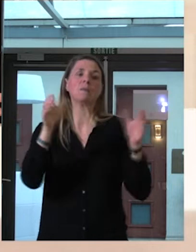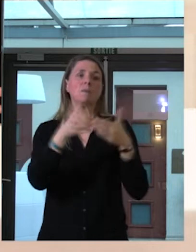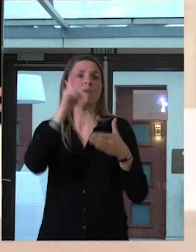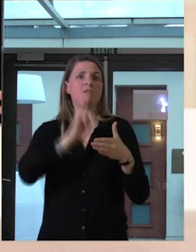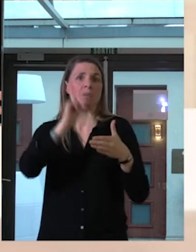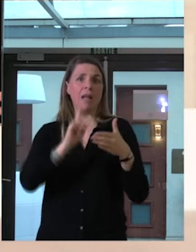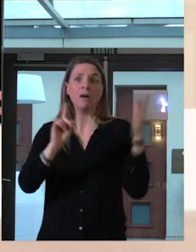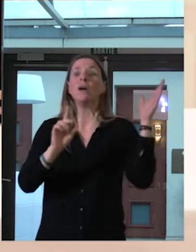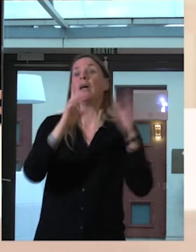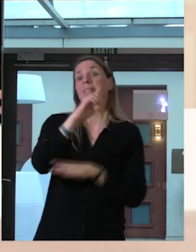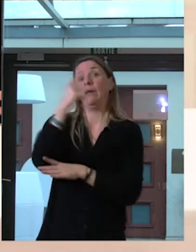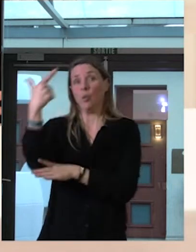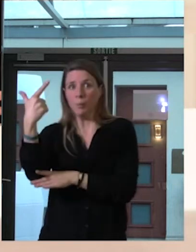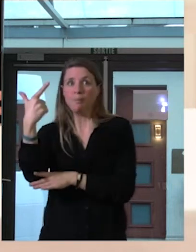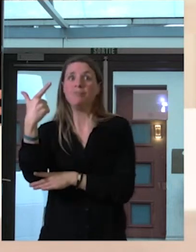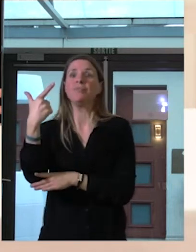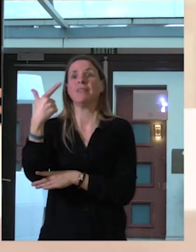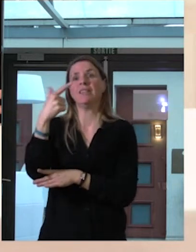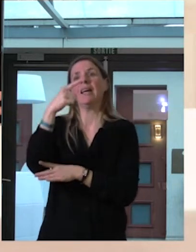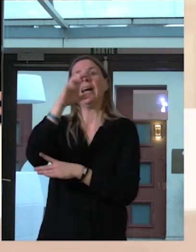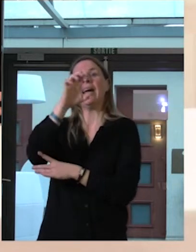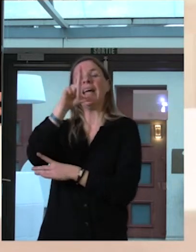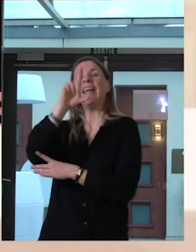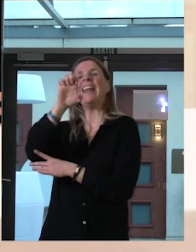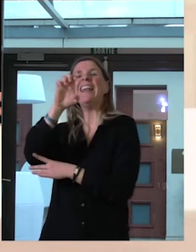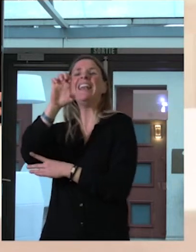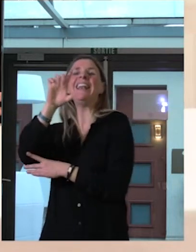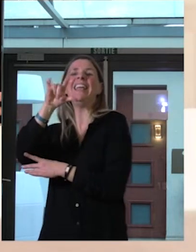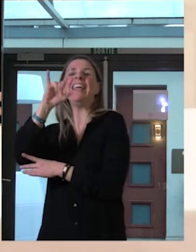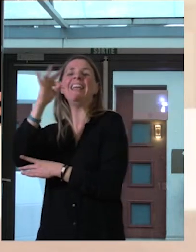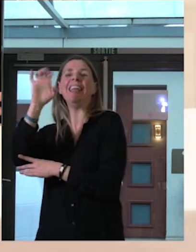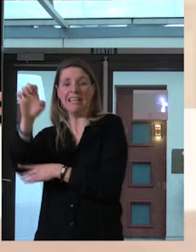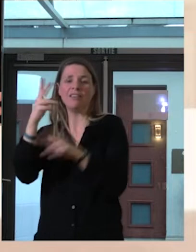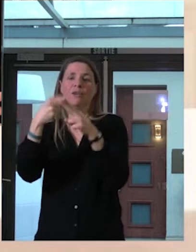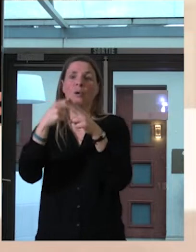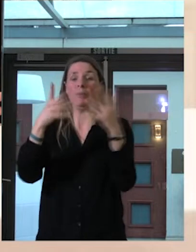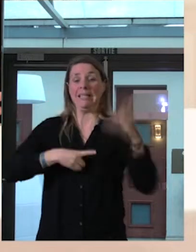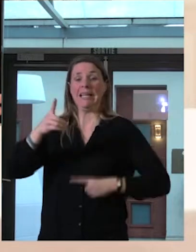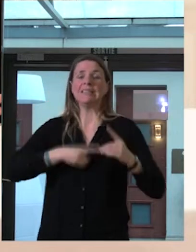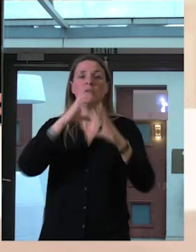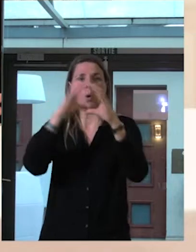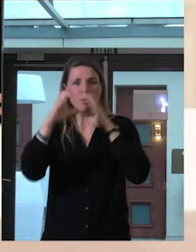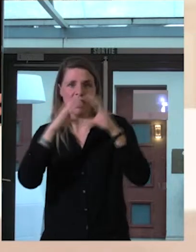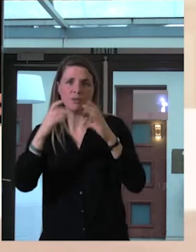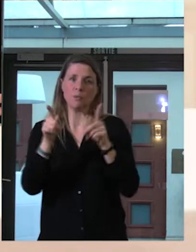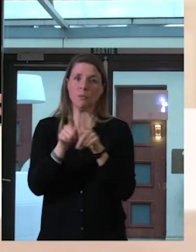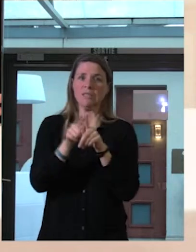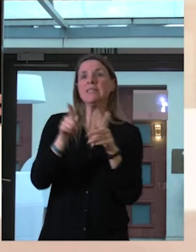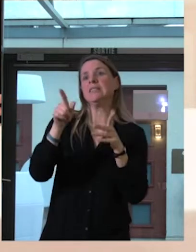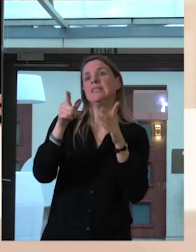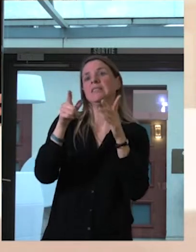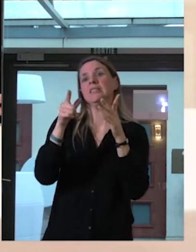évolue en deuxième division. Ça s'appelle l'élite chez nous. Je suis par ailleurs directrice de communication et éditoriale